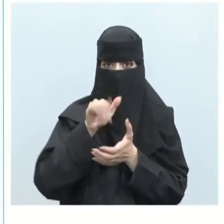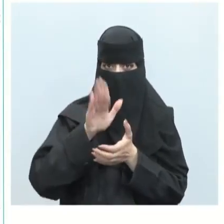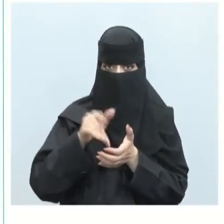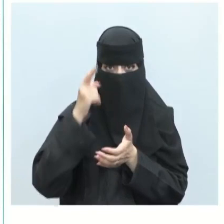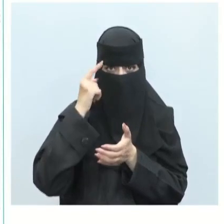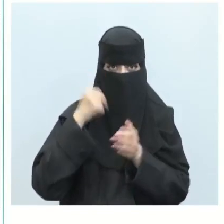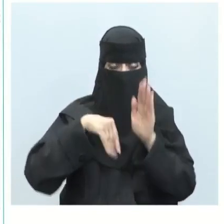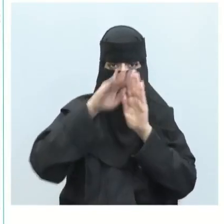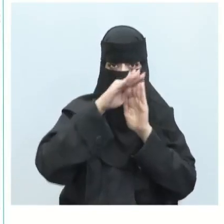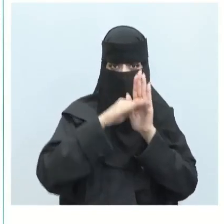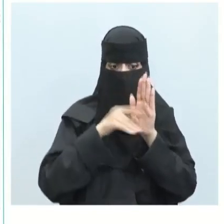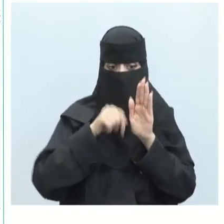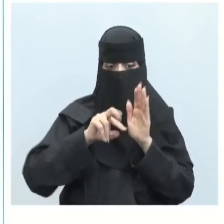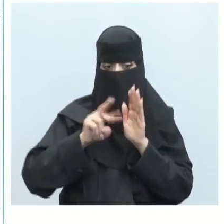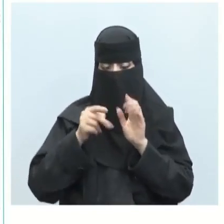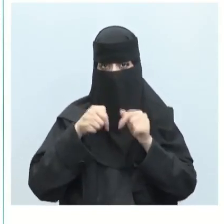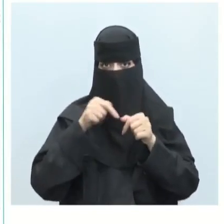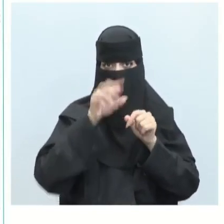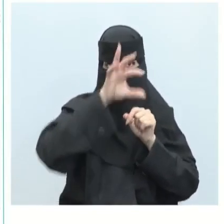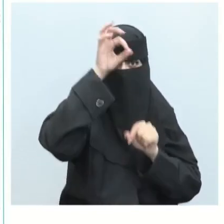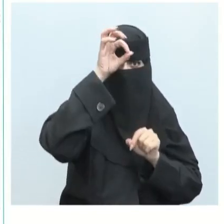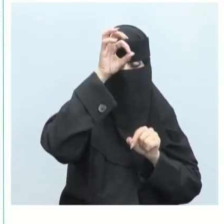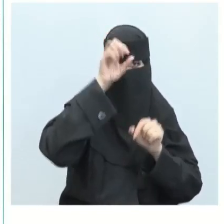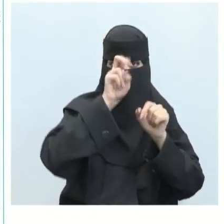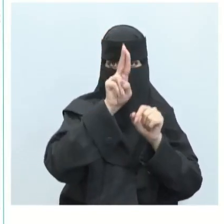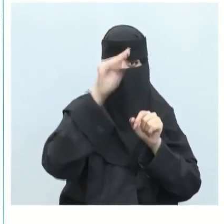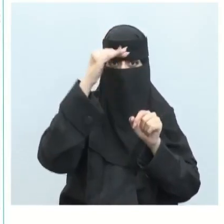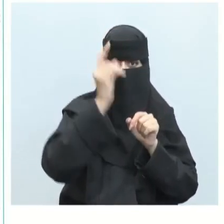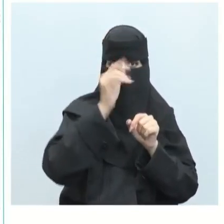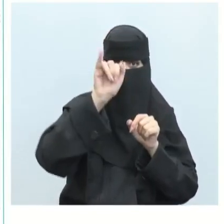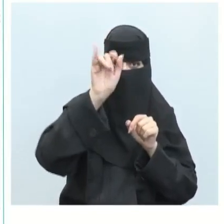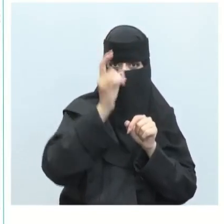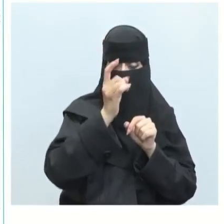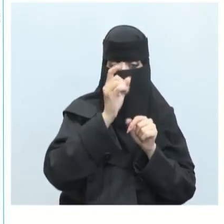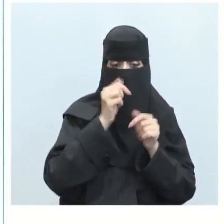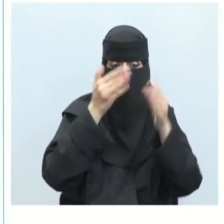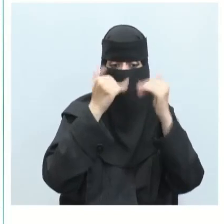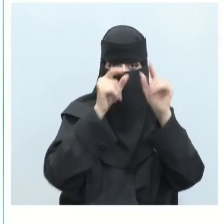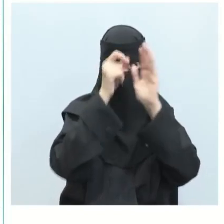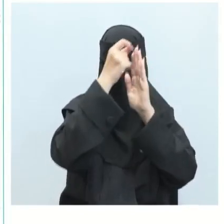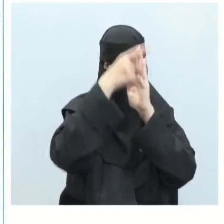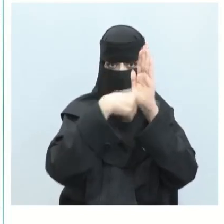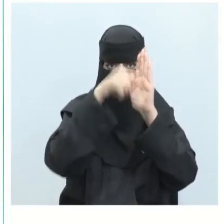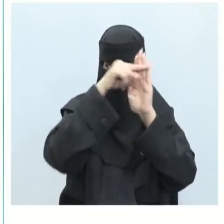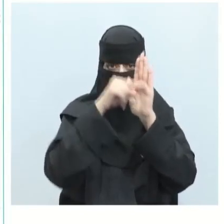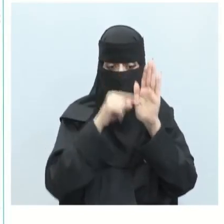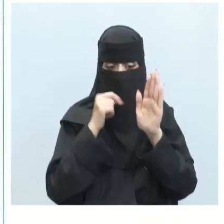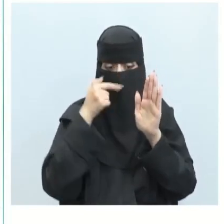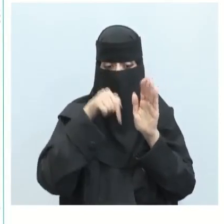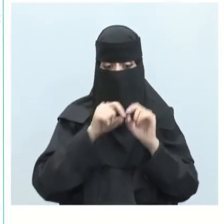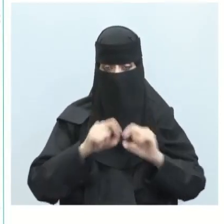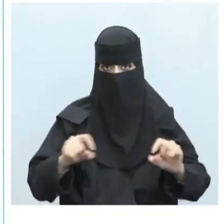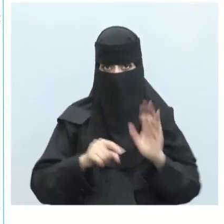الخطوات وهي الضغط على اختيار على ايديت تحرير ومن ثم الضغط على